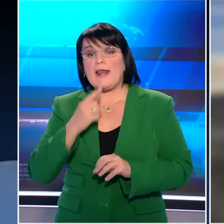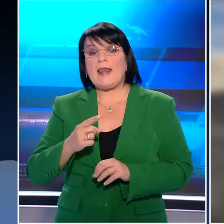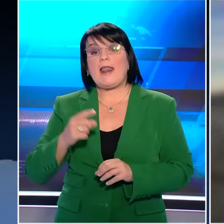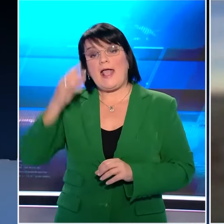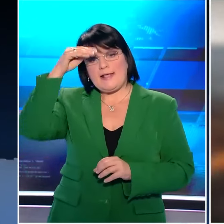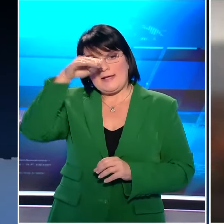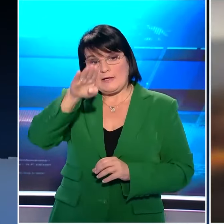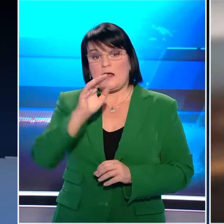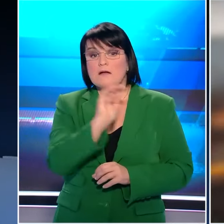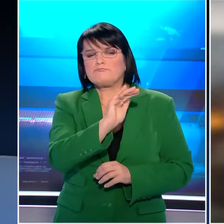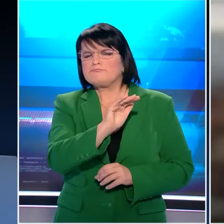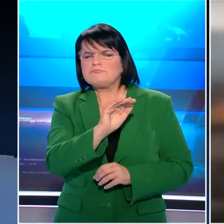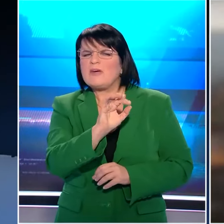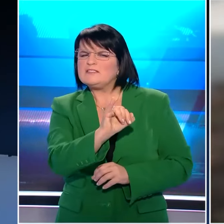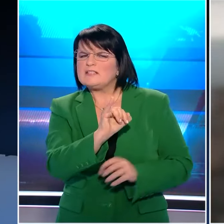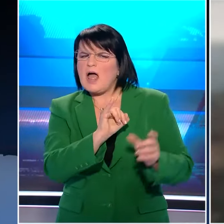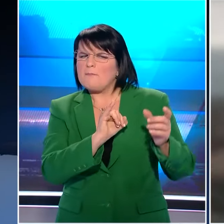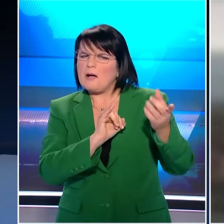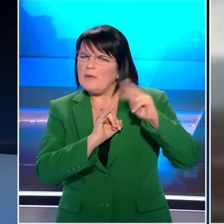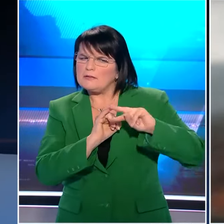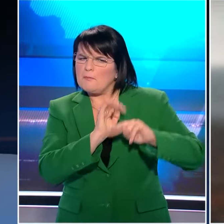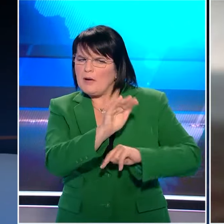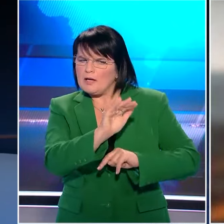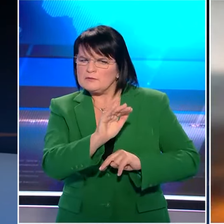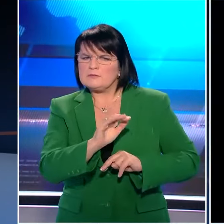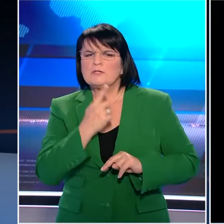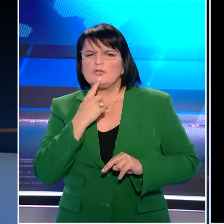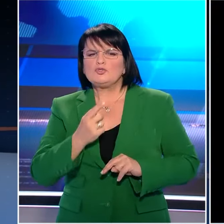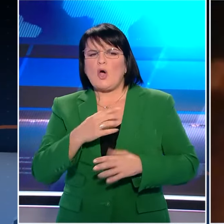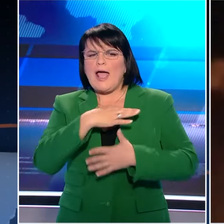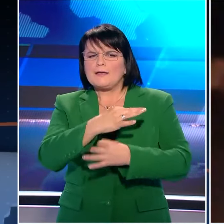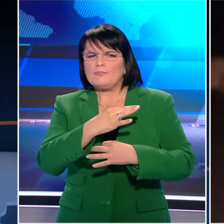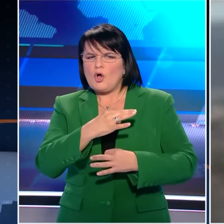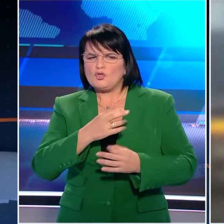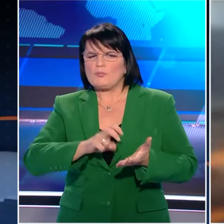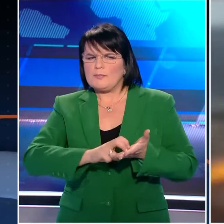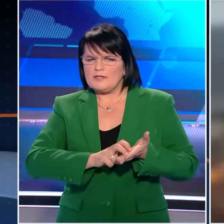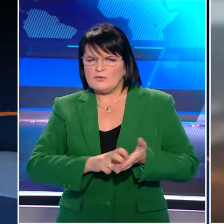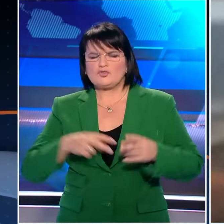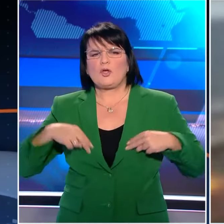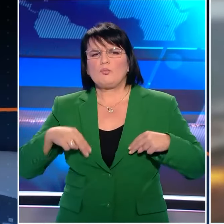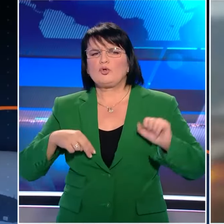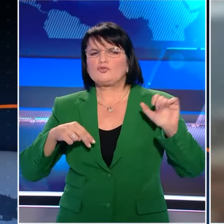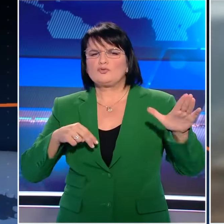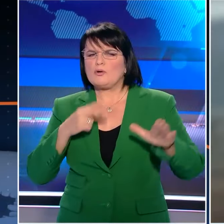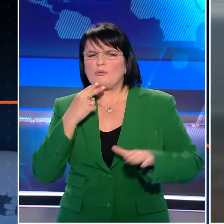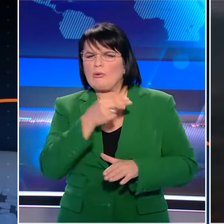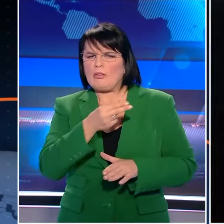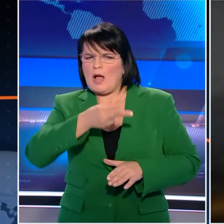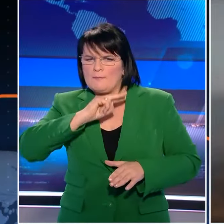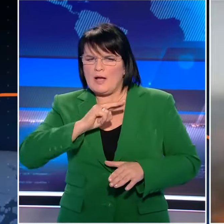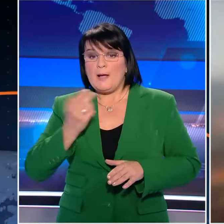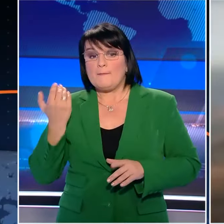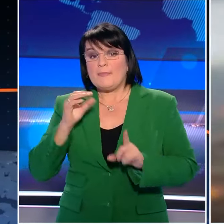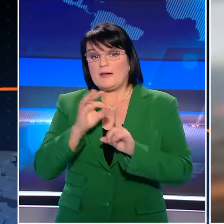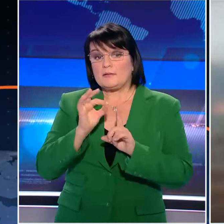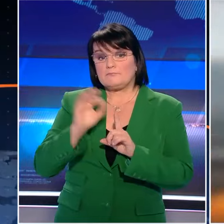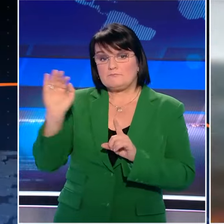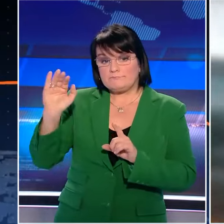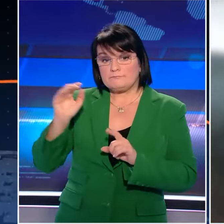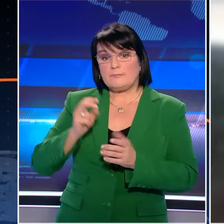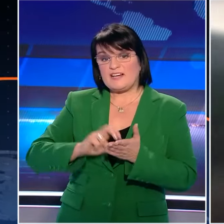Τεχεράνη απέτησε εξηγήσεις από το Ισλαμαμπάντ και κάλεσε προς αυτό τον επιτετραμένο της πρεσβείας στο Υπουργείο Εξωτερικών. Νωρίτερα, το Πακιστάν είχε ανακαλέσει τον